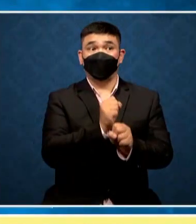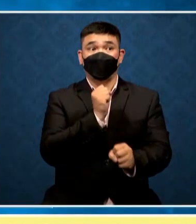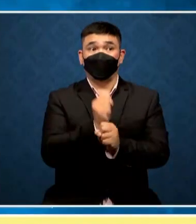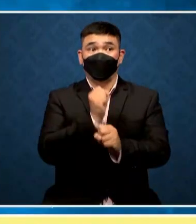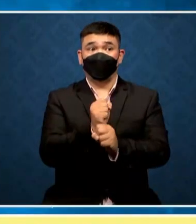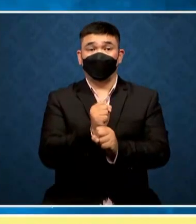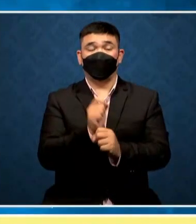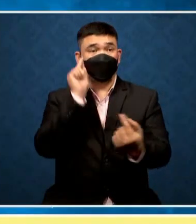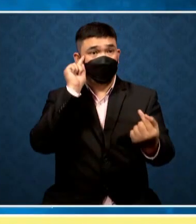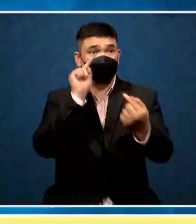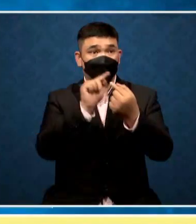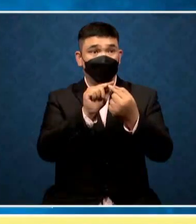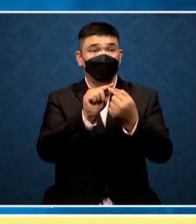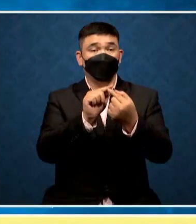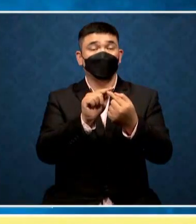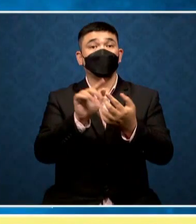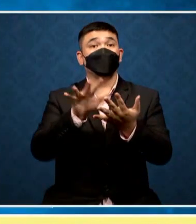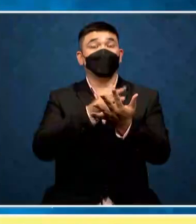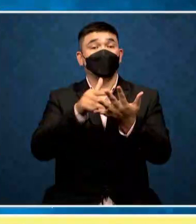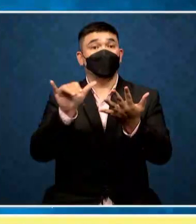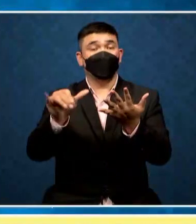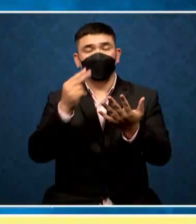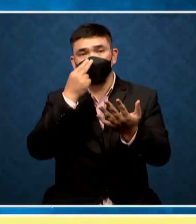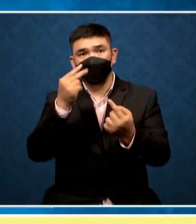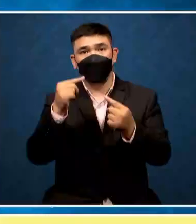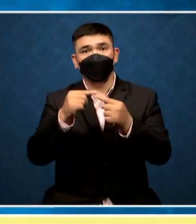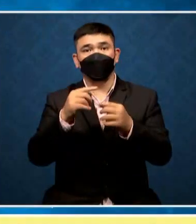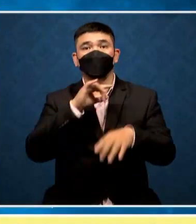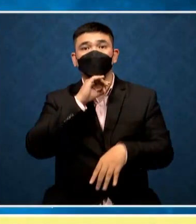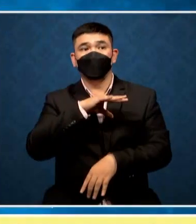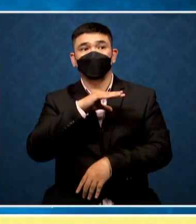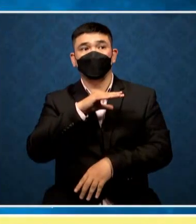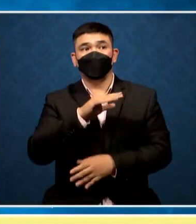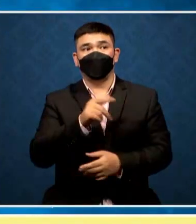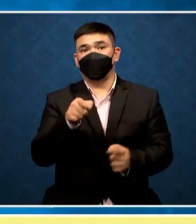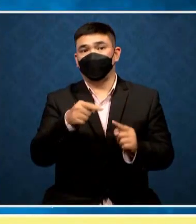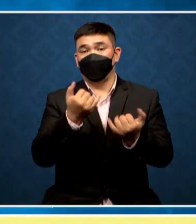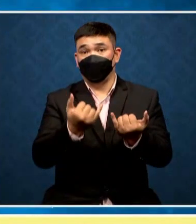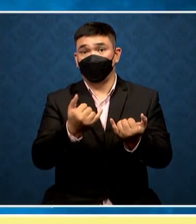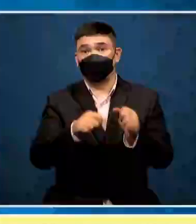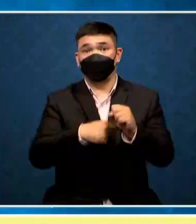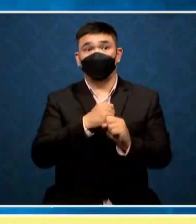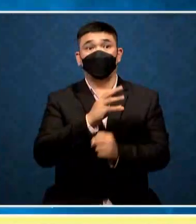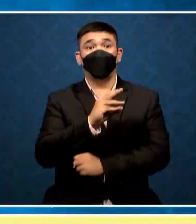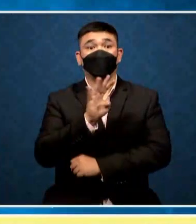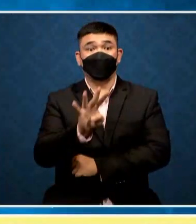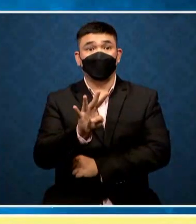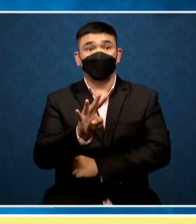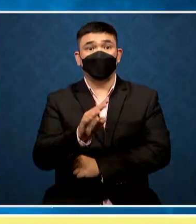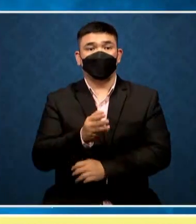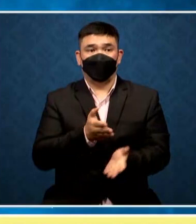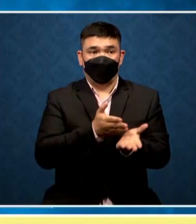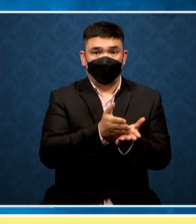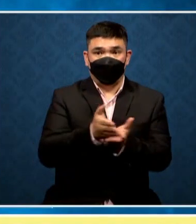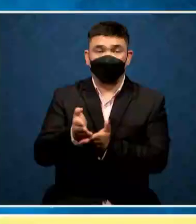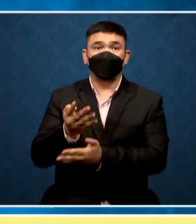เนินงานตามตัชีวัรตามแผงปิบัการจัดการขยะมูลฝอยจัวตรสอาดปจปี 2,264 นะครับทั้ง 4 ด้าน